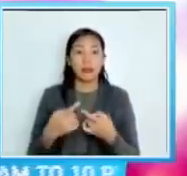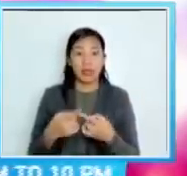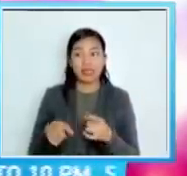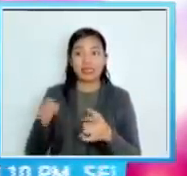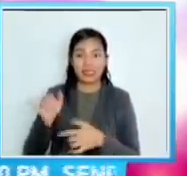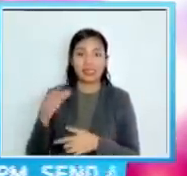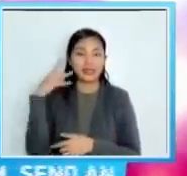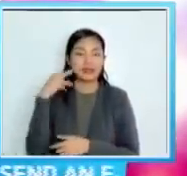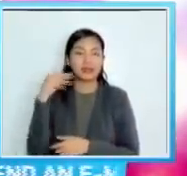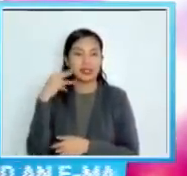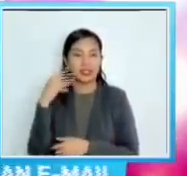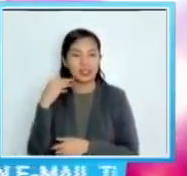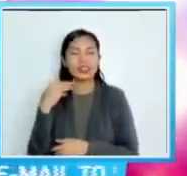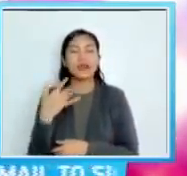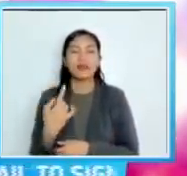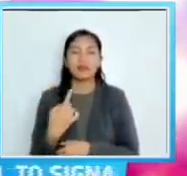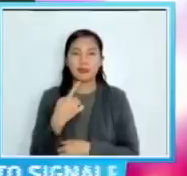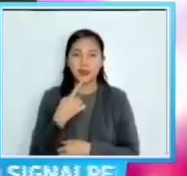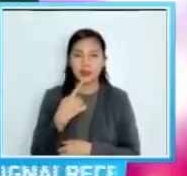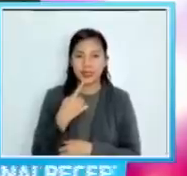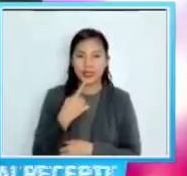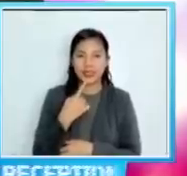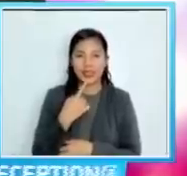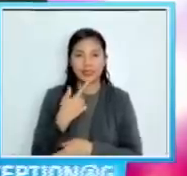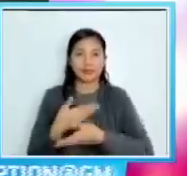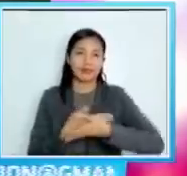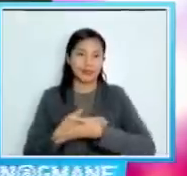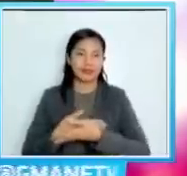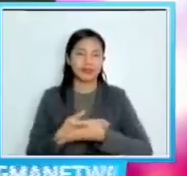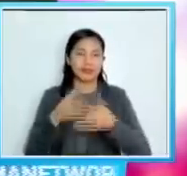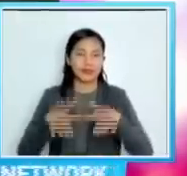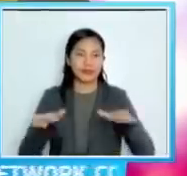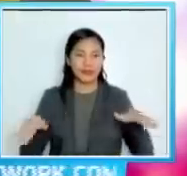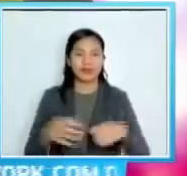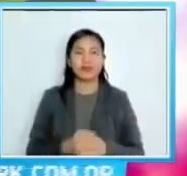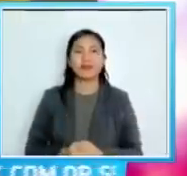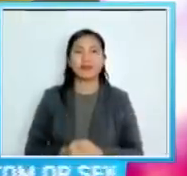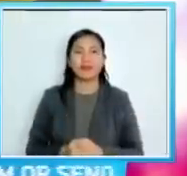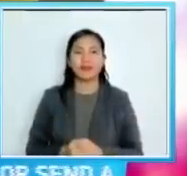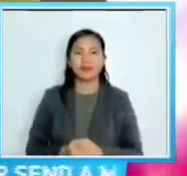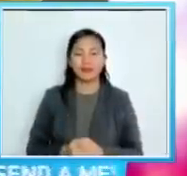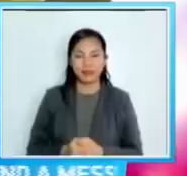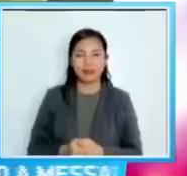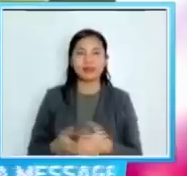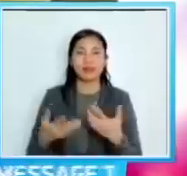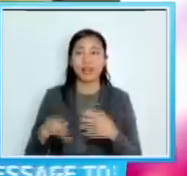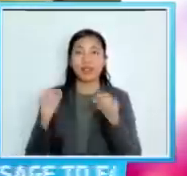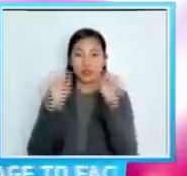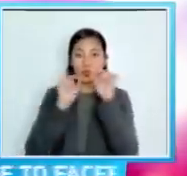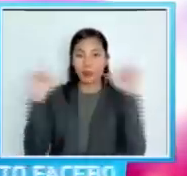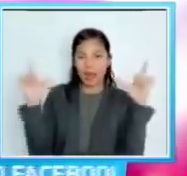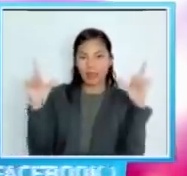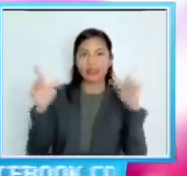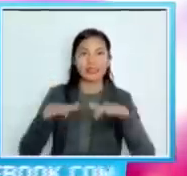experience, na-miss daw ni Marian ang kanyang mga anak. Kaya ibang klaseng saya rin ang kanyang naramdaman nang sorpresahin ang mga anak na sina